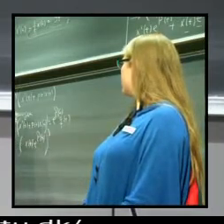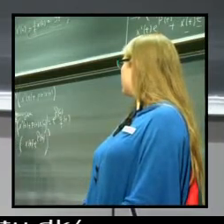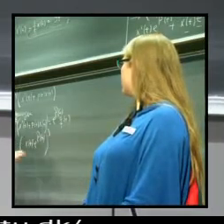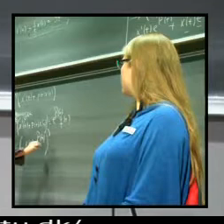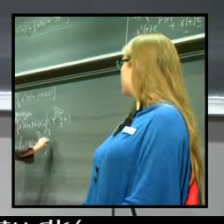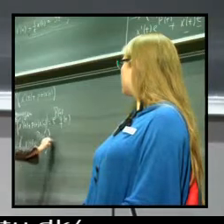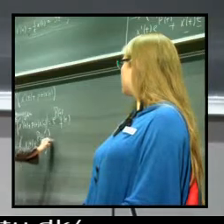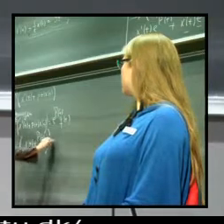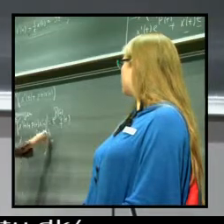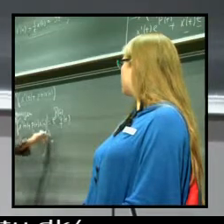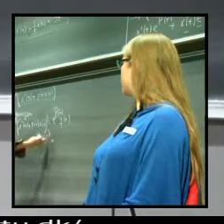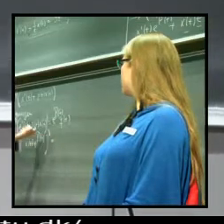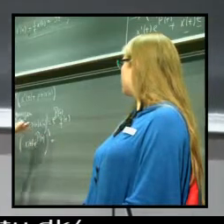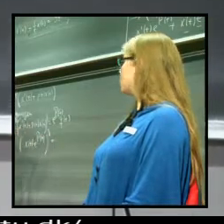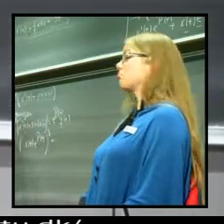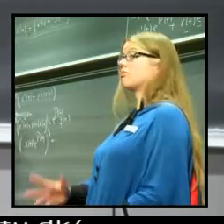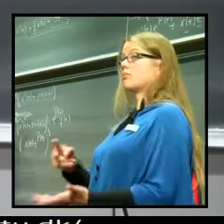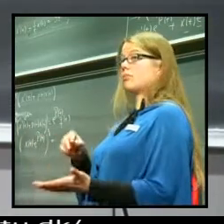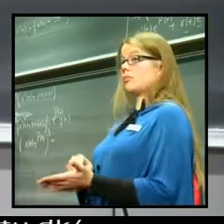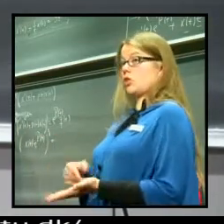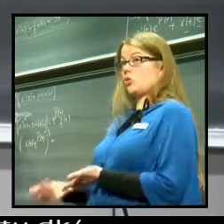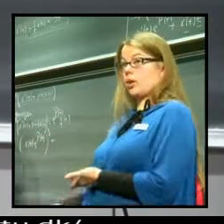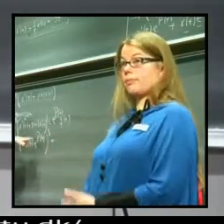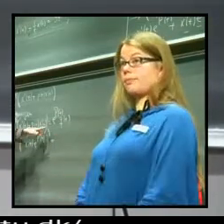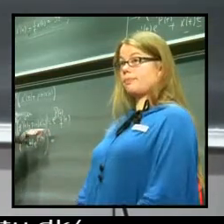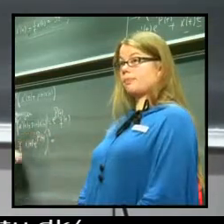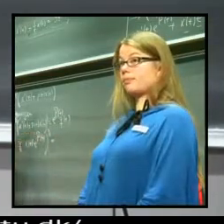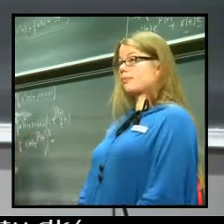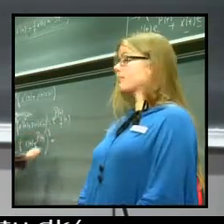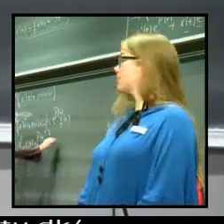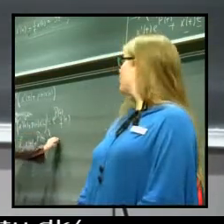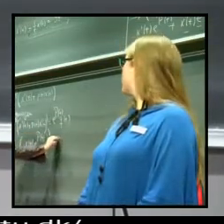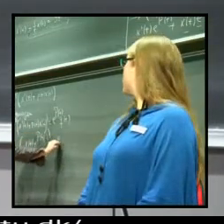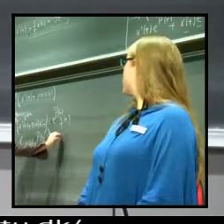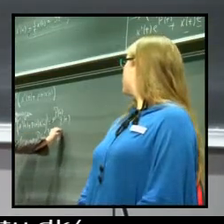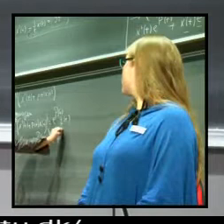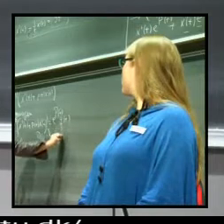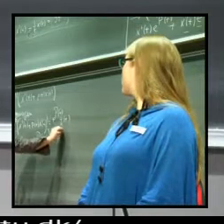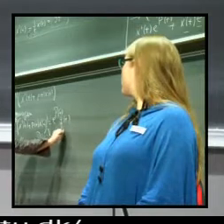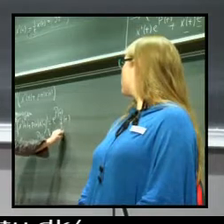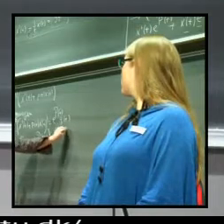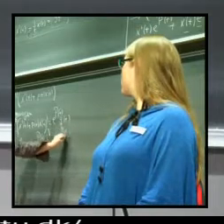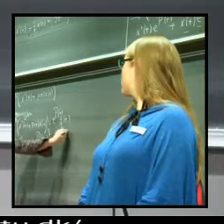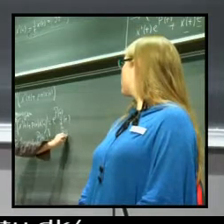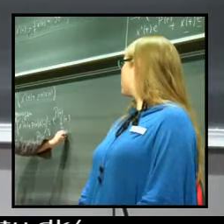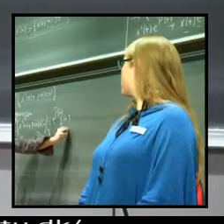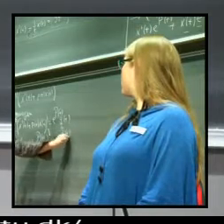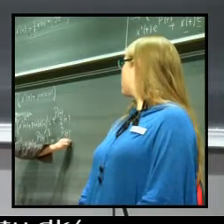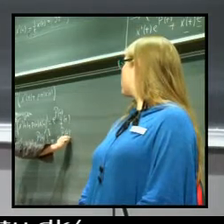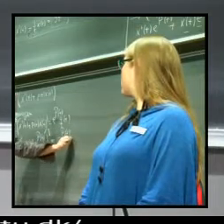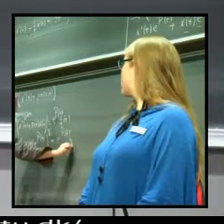differentieret, det er det, der står her. Det skal så være lige med højre siden, som nu hedder e i store p af